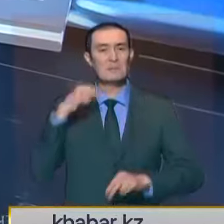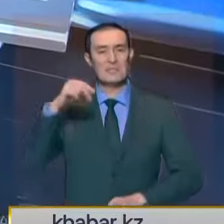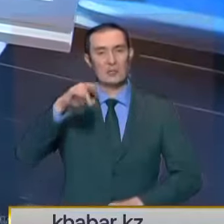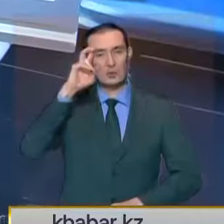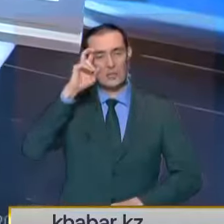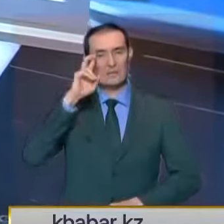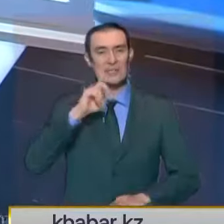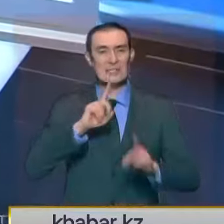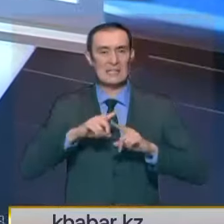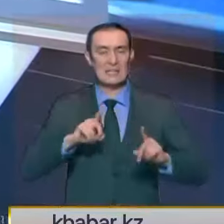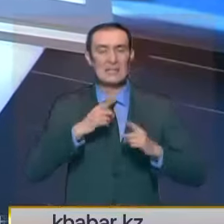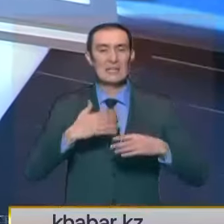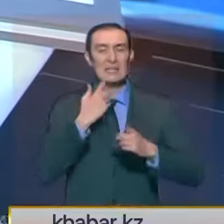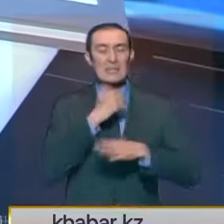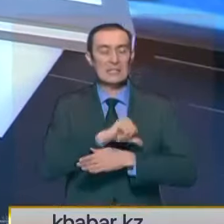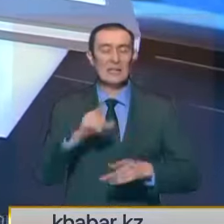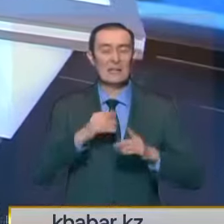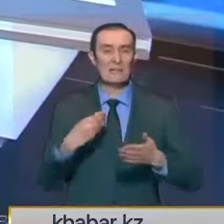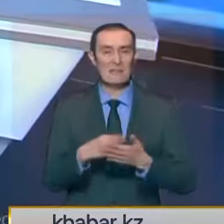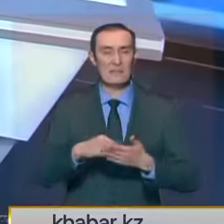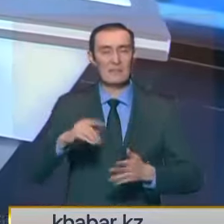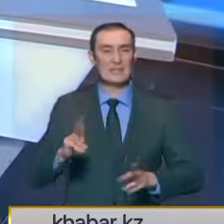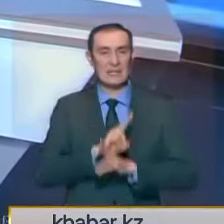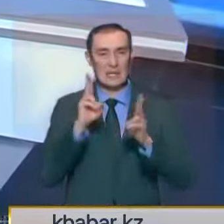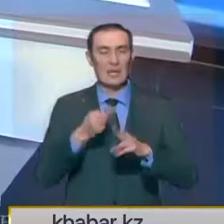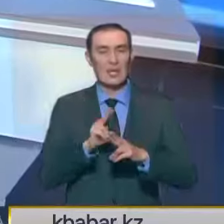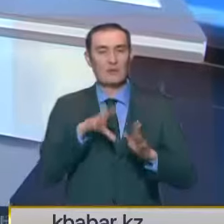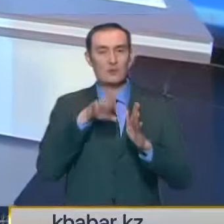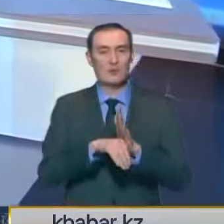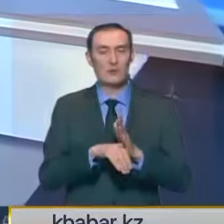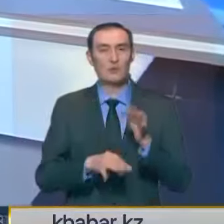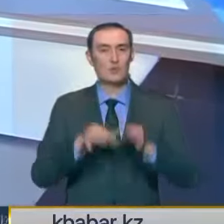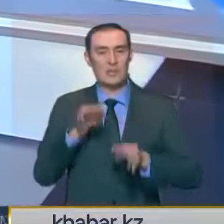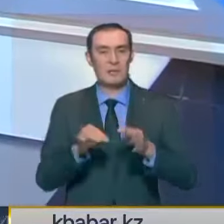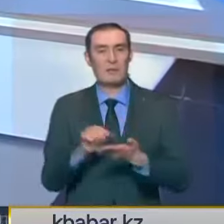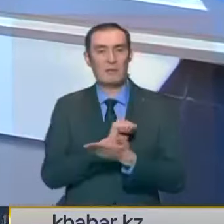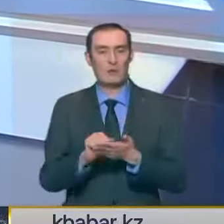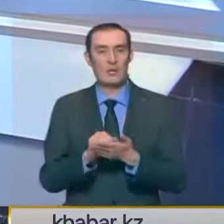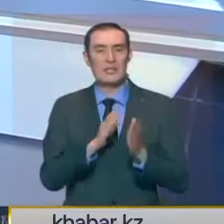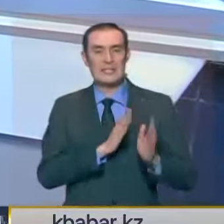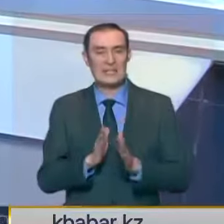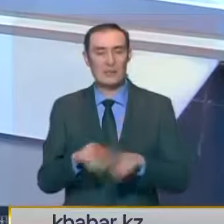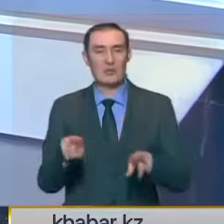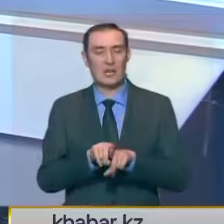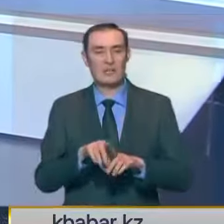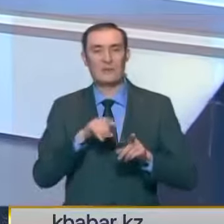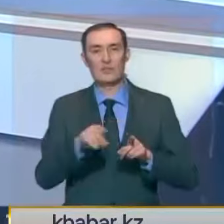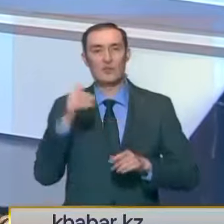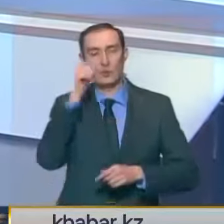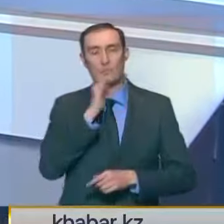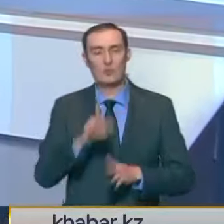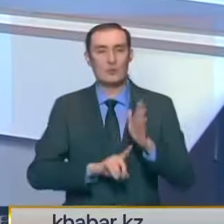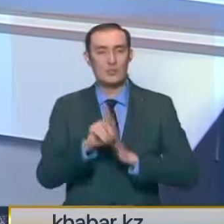страны На заседании совета иностранных инвесторов в Астане это касается как судебной так и правовой систем также к концу года будет